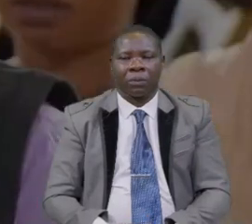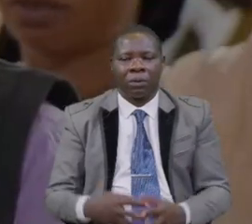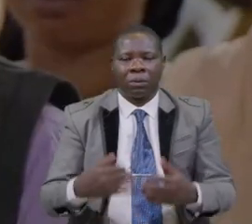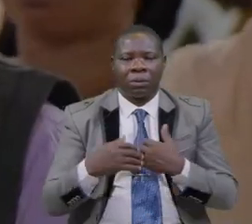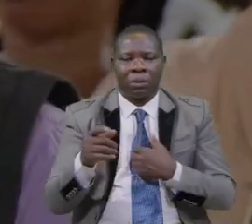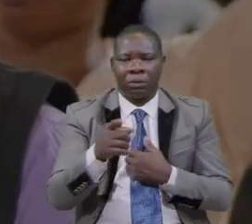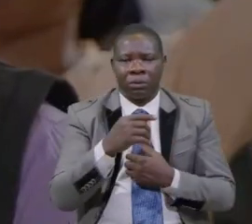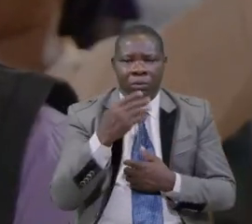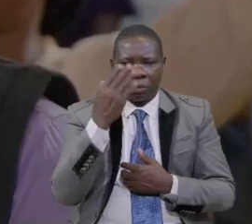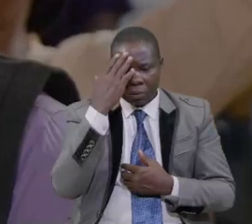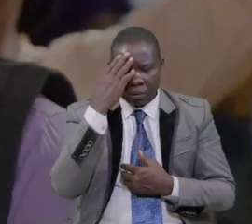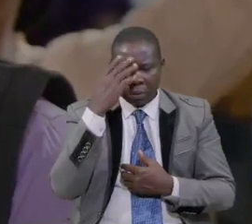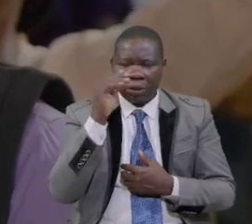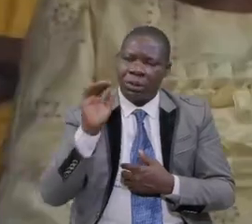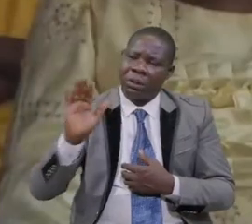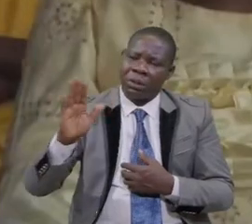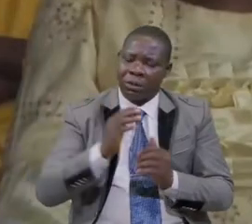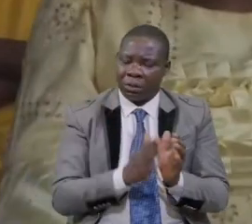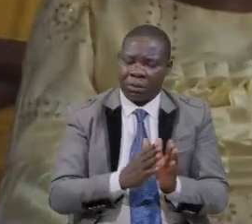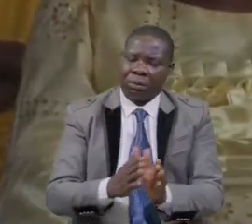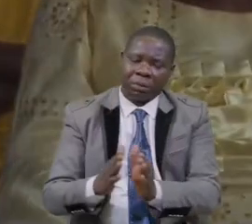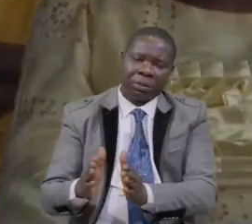Est-ce que vous remarquez sa préparation